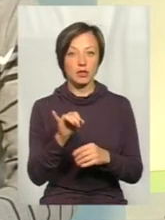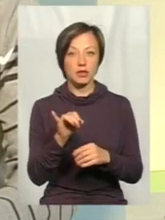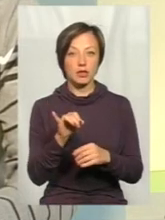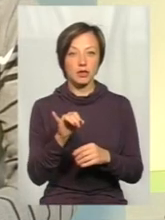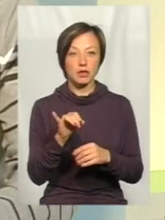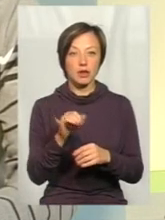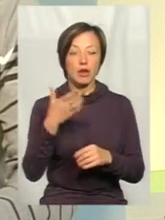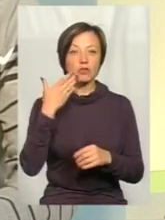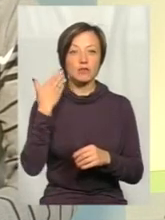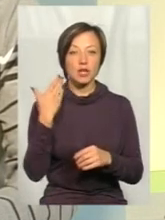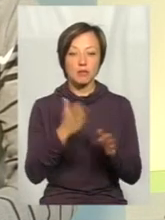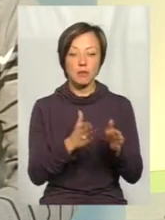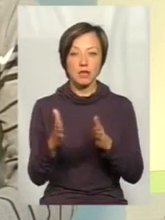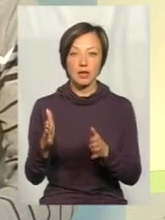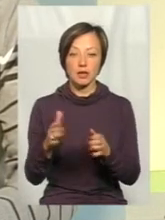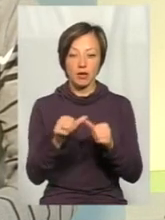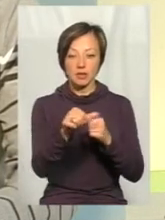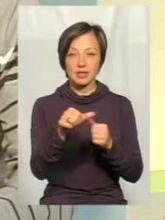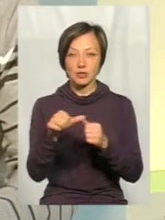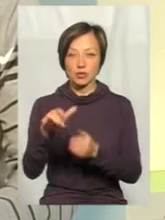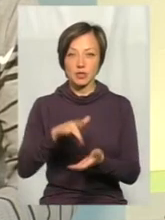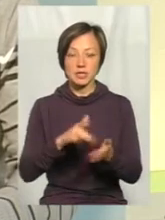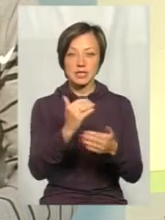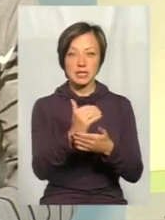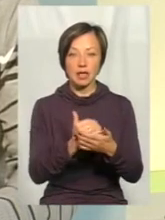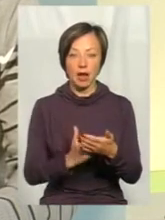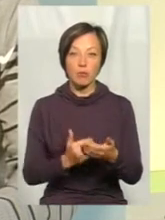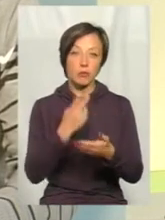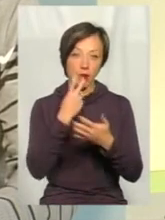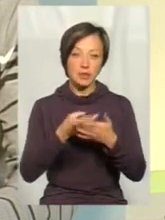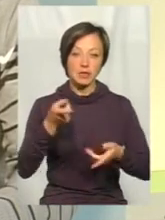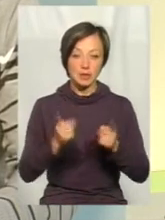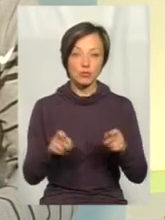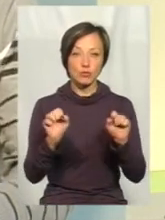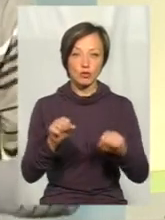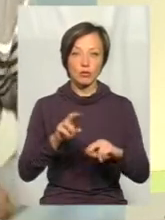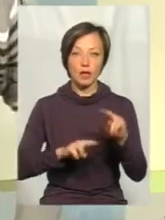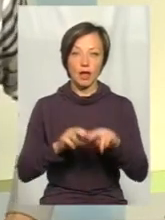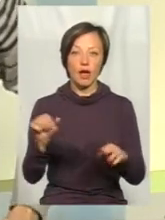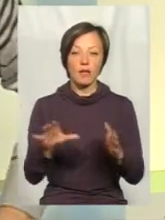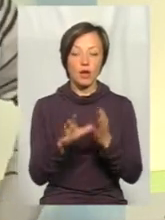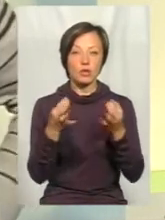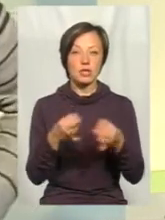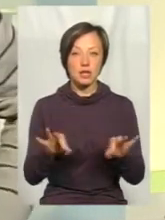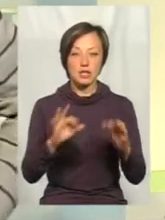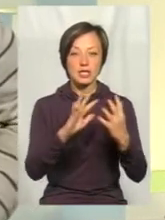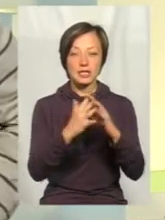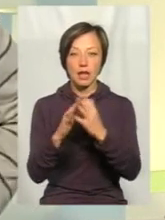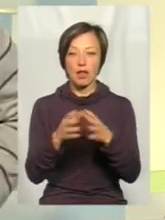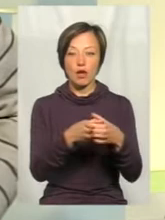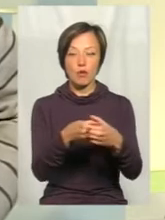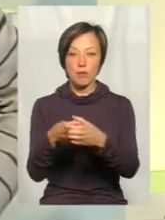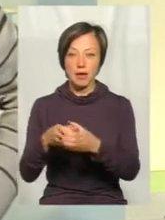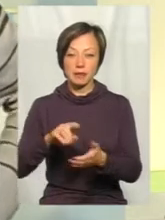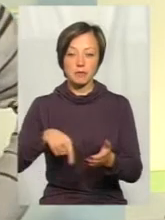вона розвантажує ті мережі, тому що вона децентралізує систему. Да, там, ми бачимо, ми дійсно можемо побудувати енергонезалежні села, громади і населені